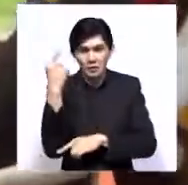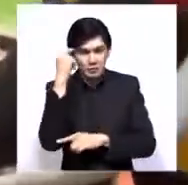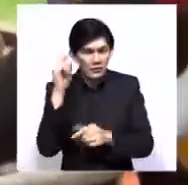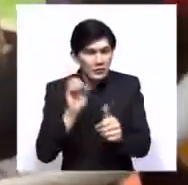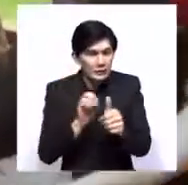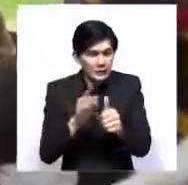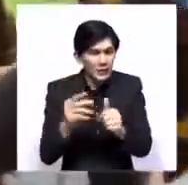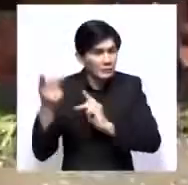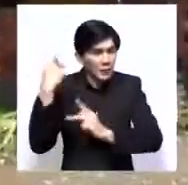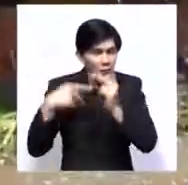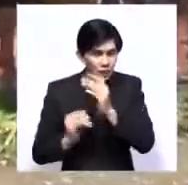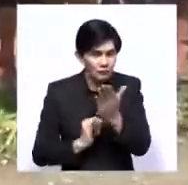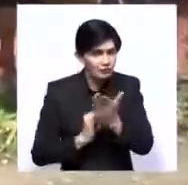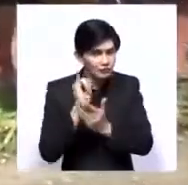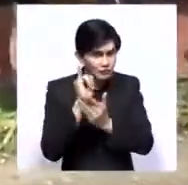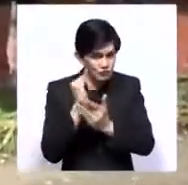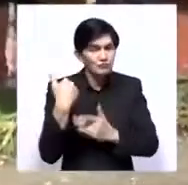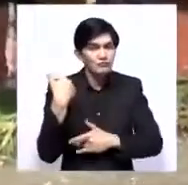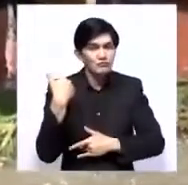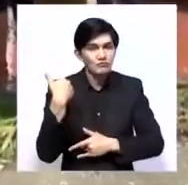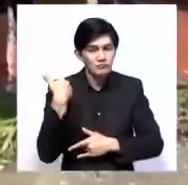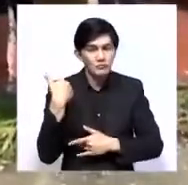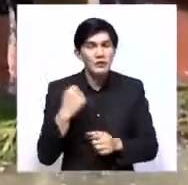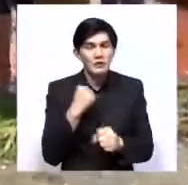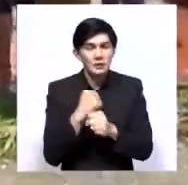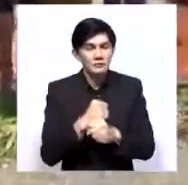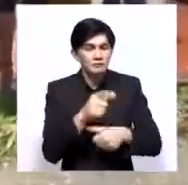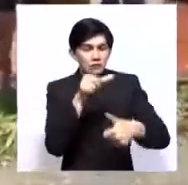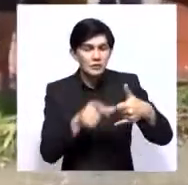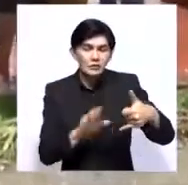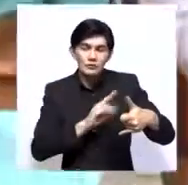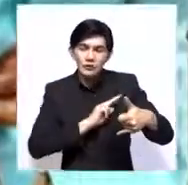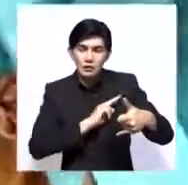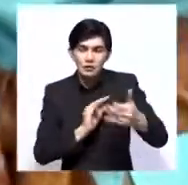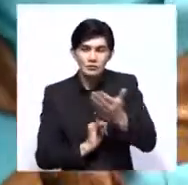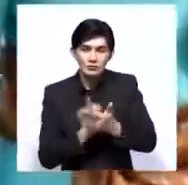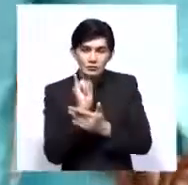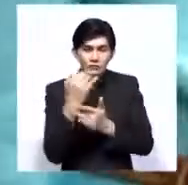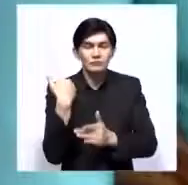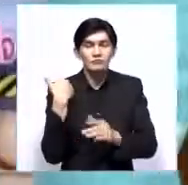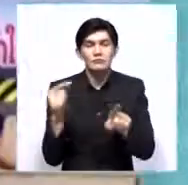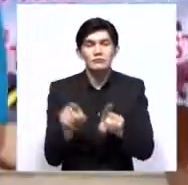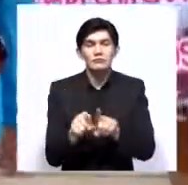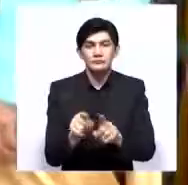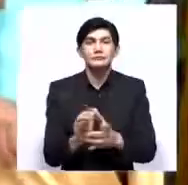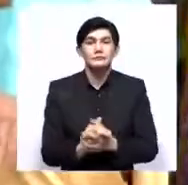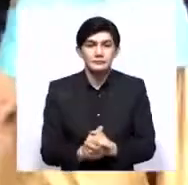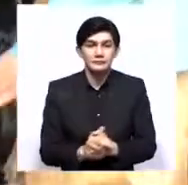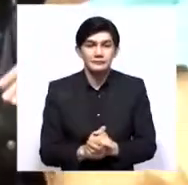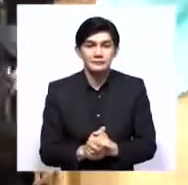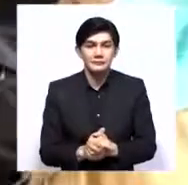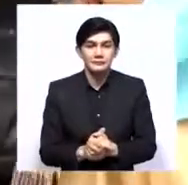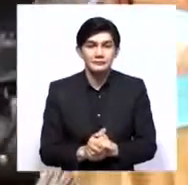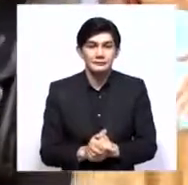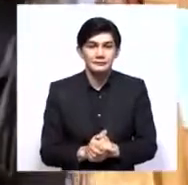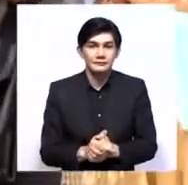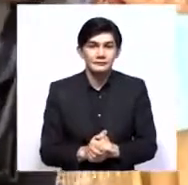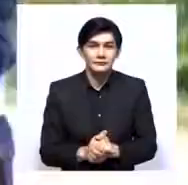ให้ความรู้ในเชิงประวัติศาสตร์และให้คำแนะนำในการปฏิบัติตัวแก่นักท่องเที่ยวชาวต่างชาติได้อย่างถูกต้องและเหมาะสมด้วยค่ะ